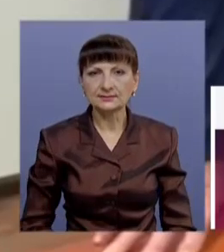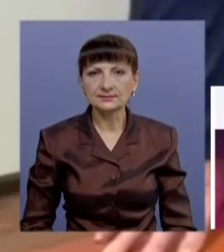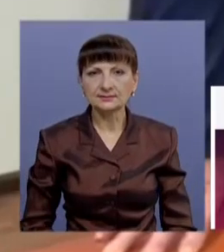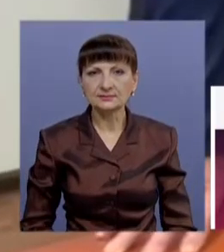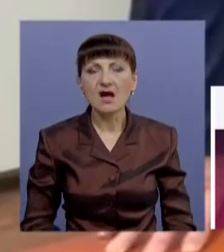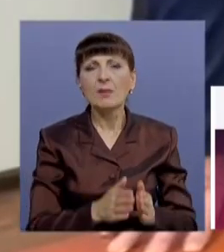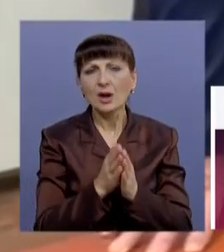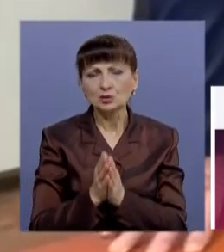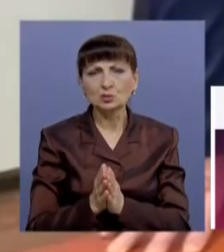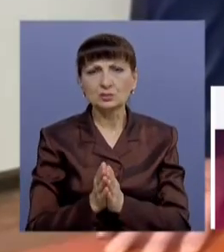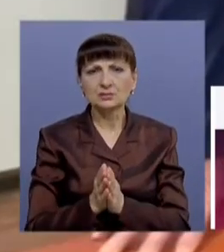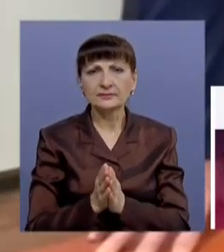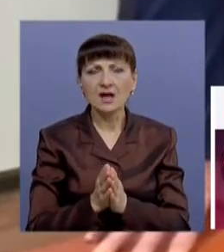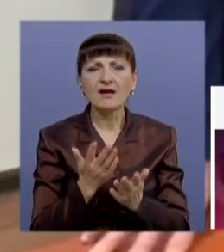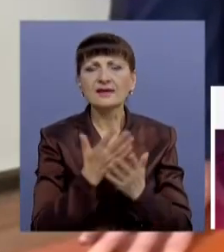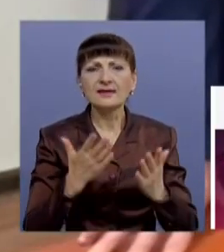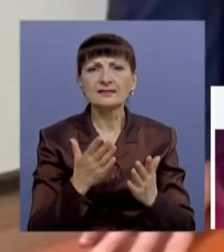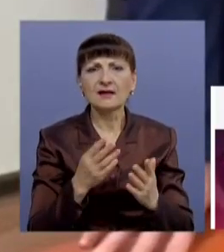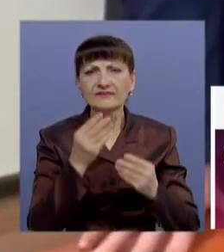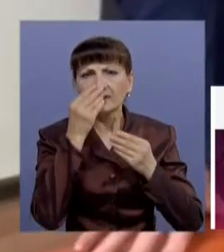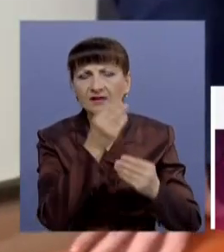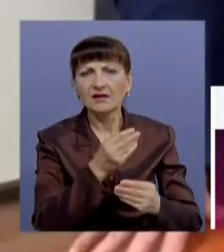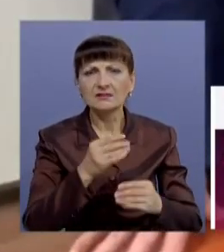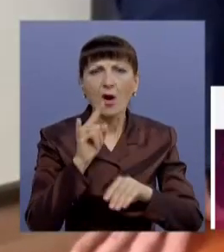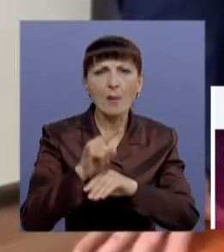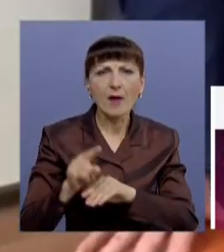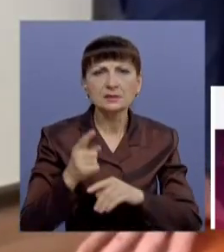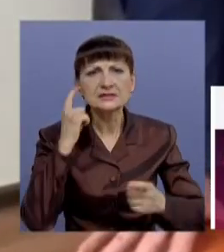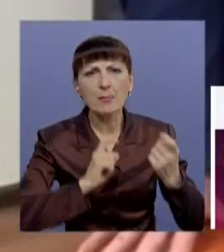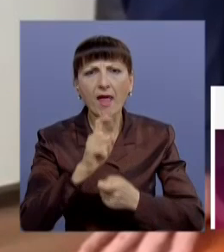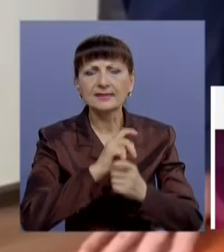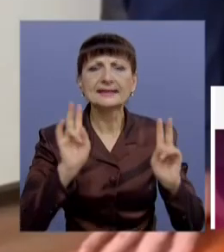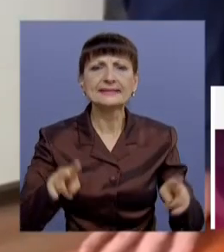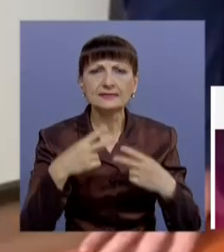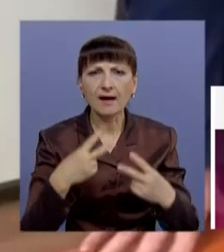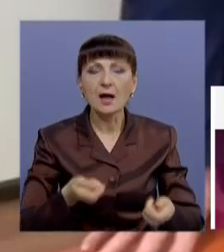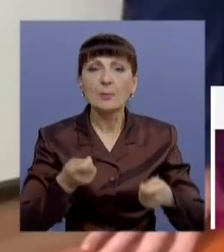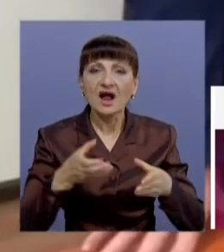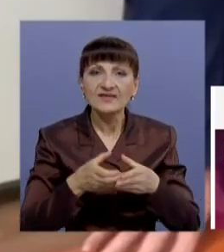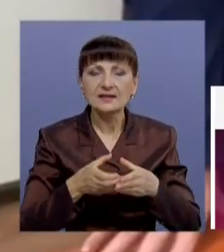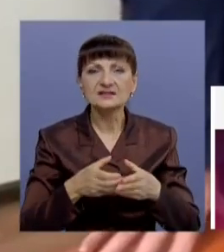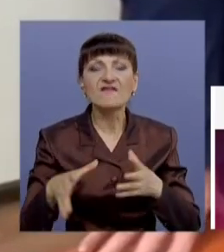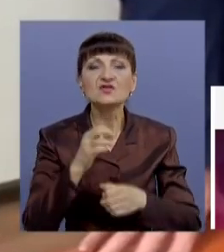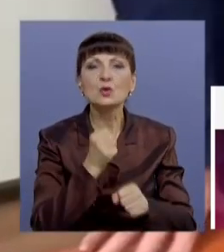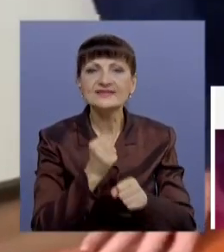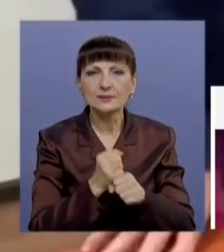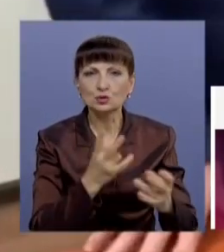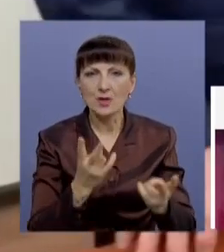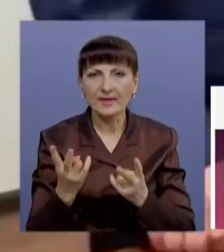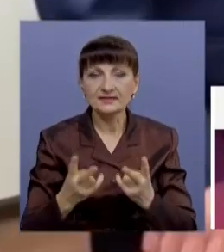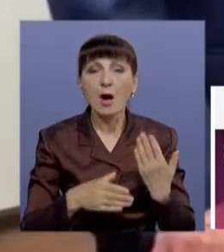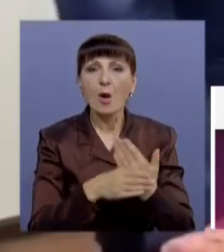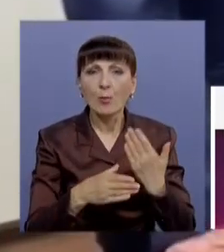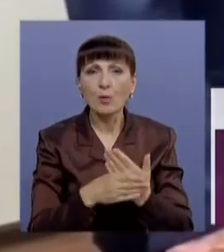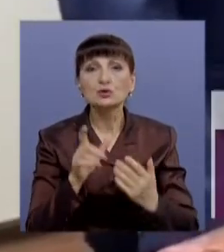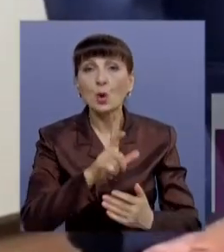Прошу вас не поддаваться на какие-либо провокации и не верить слухам. Правительство и местные органы делают все, что необходимо. Помощь поступает